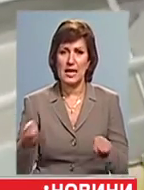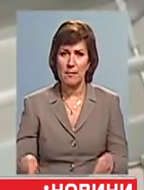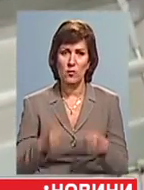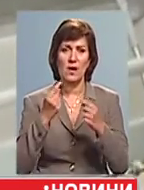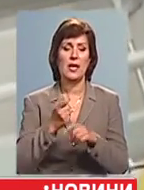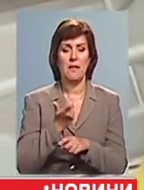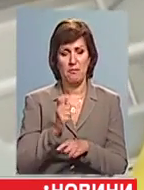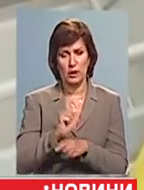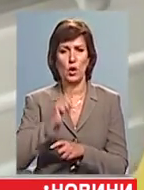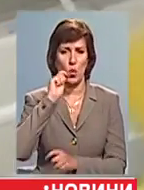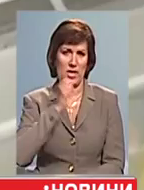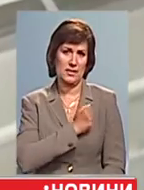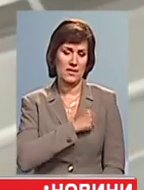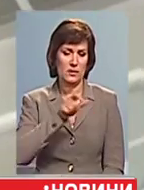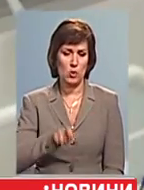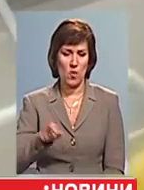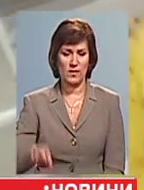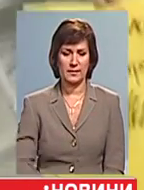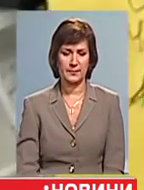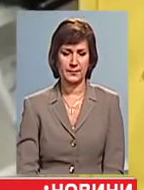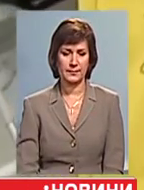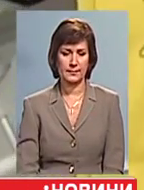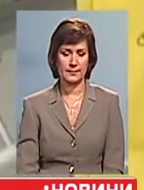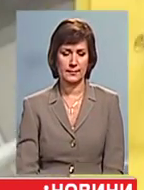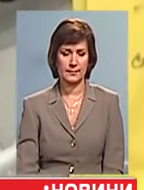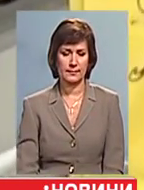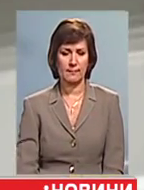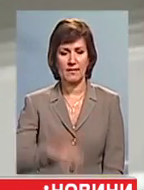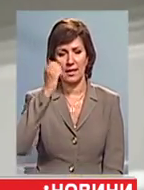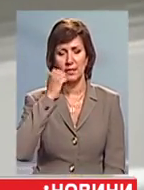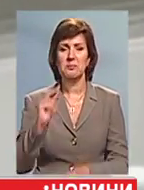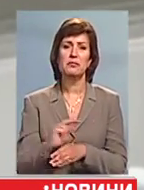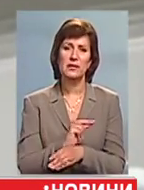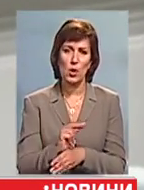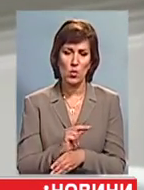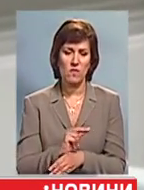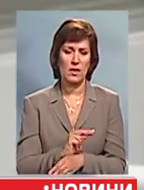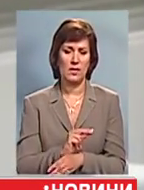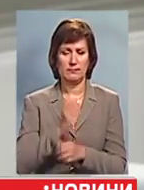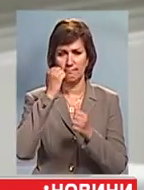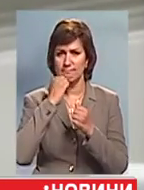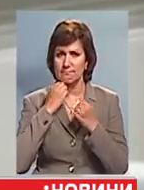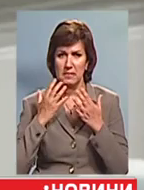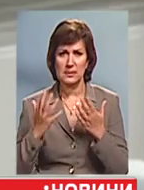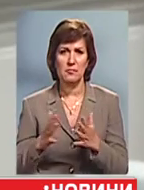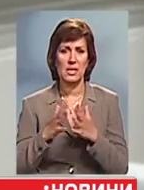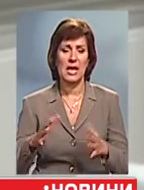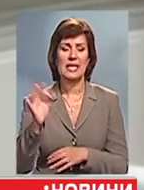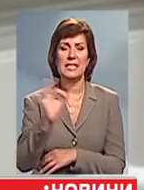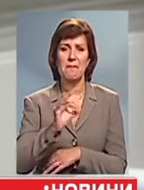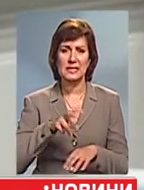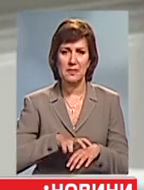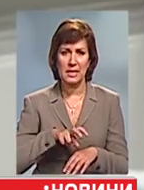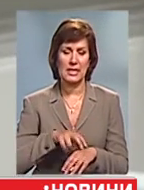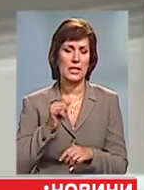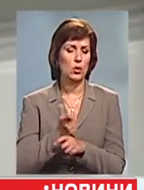та лікування більше українських військових. Дякую за лікування. Дуже велике спасибо німецьким